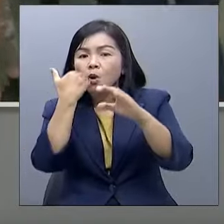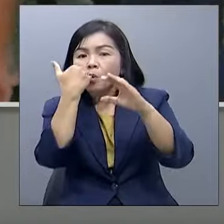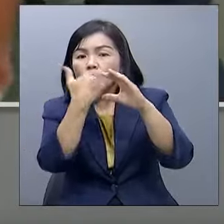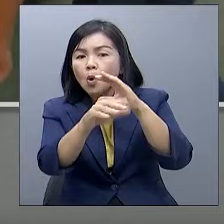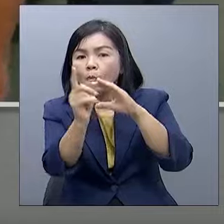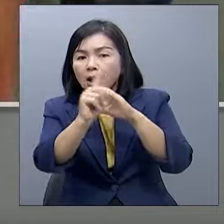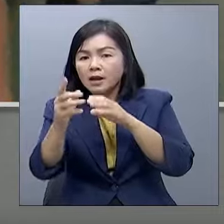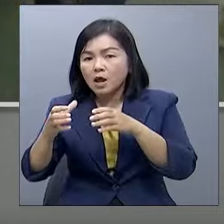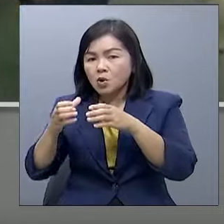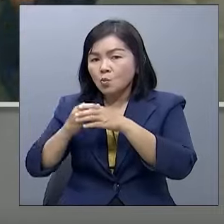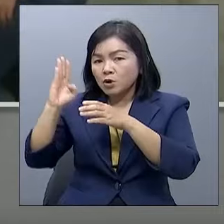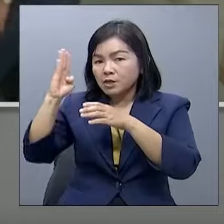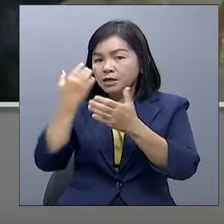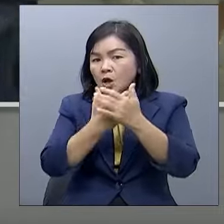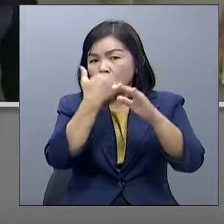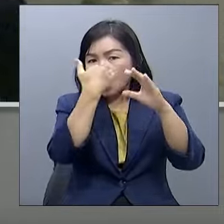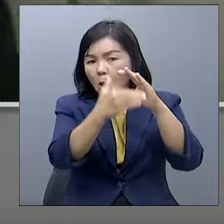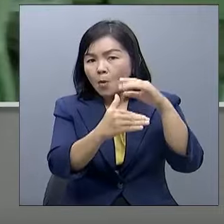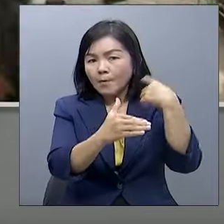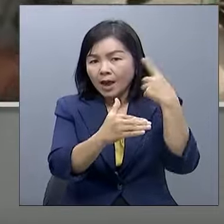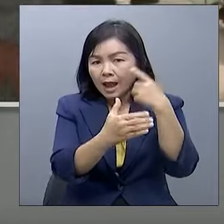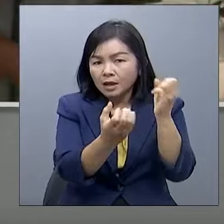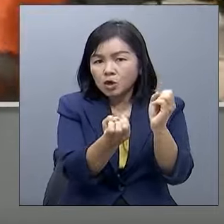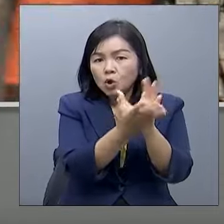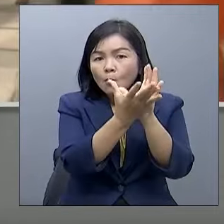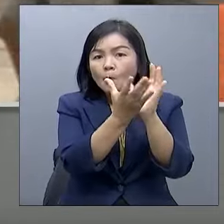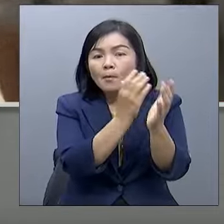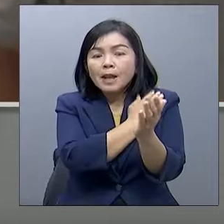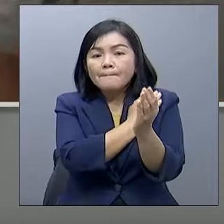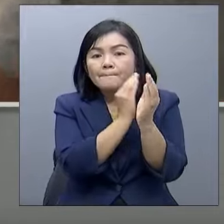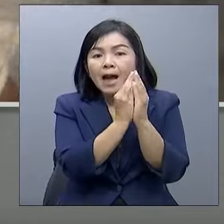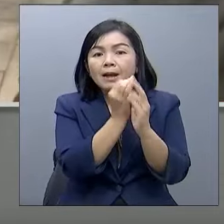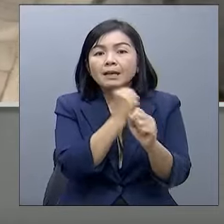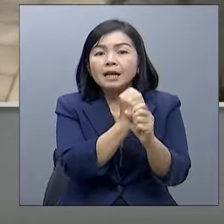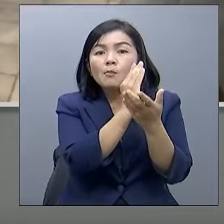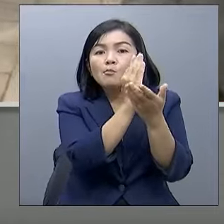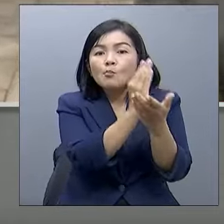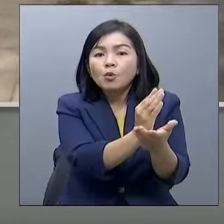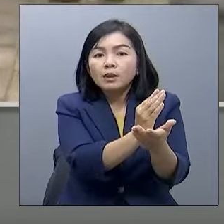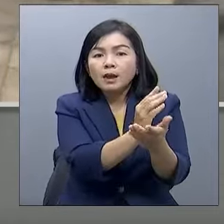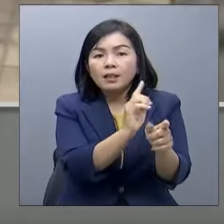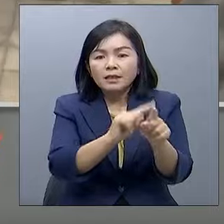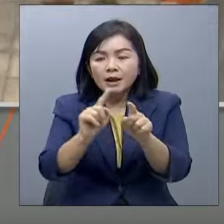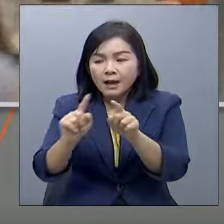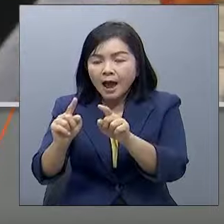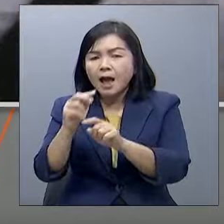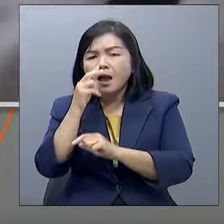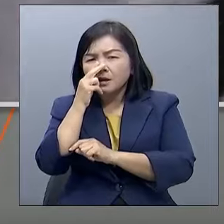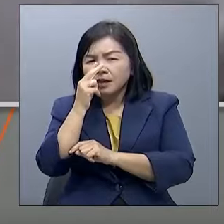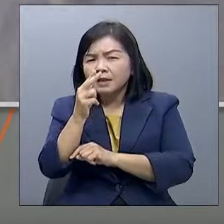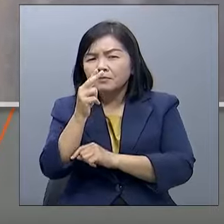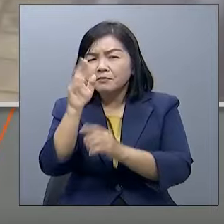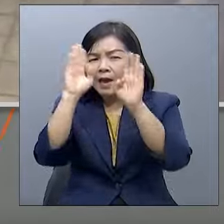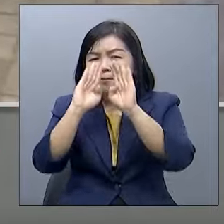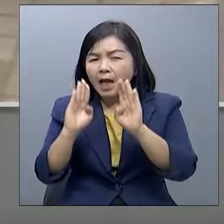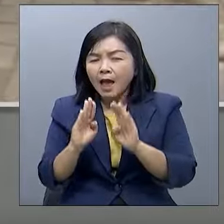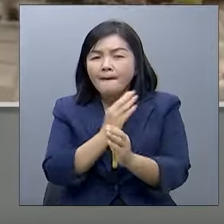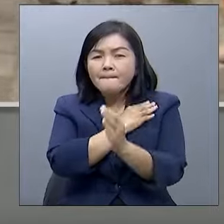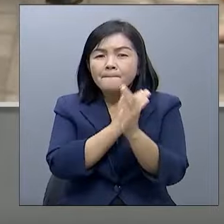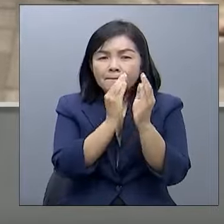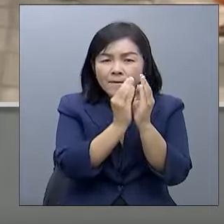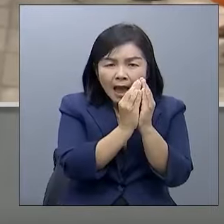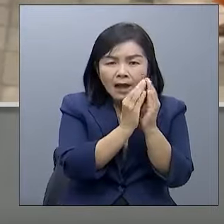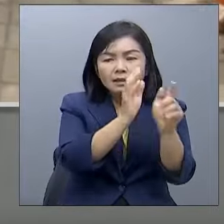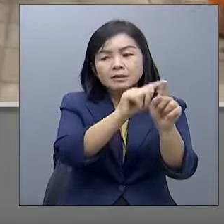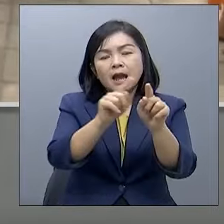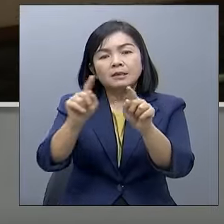ในคดีอาญาพาดไปถึงพระภิกษุหรือไม่ซึ่งในระยะหลังๆกลับเป็นที่น่าสนใจว่าบรรดาพระภิกษุในหล